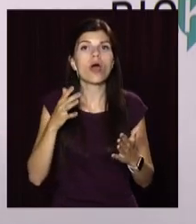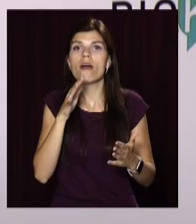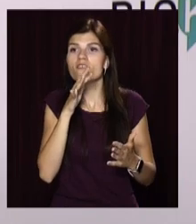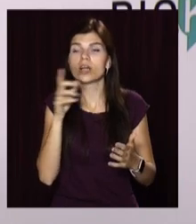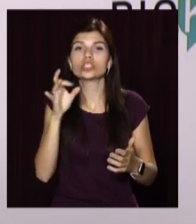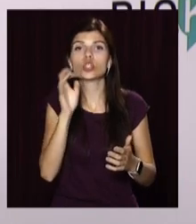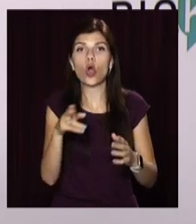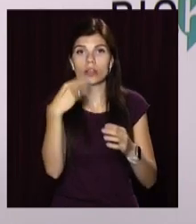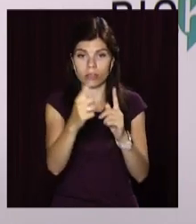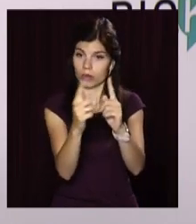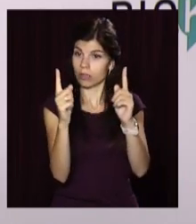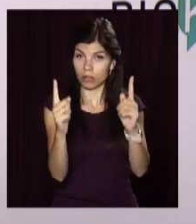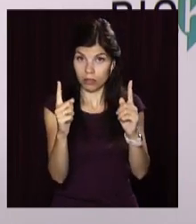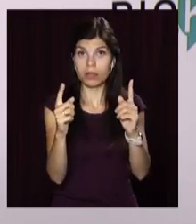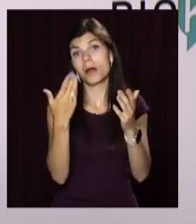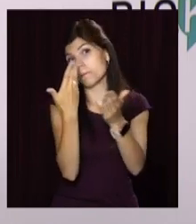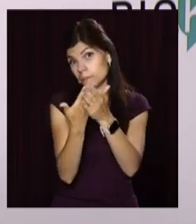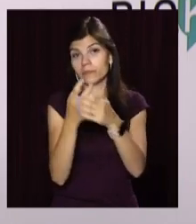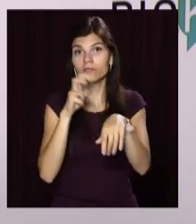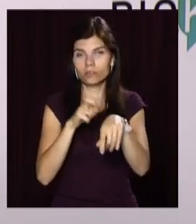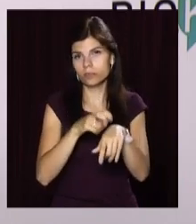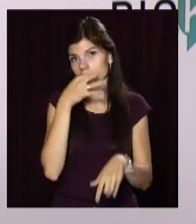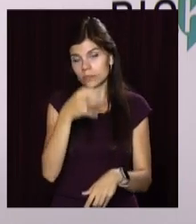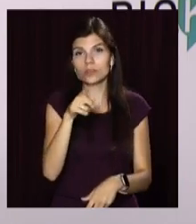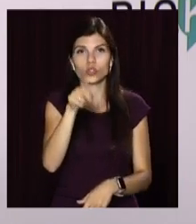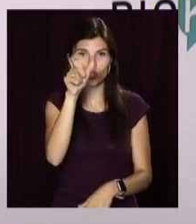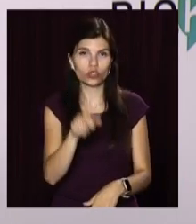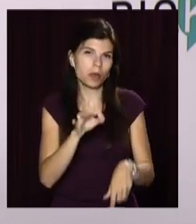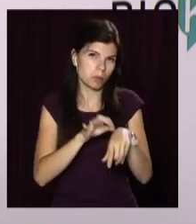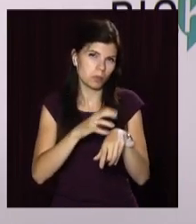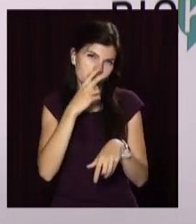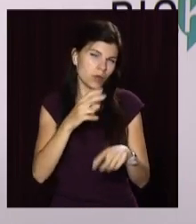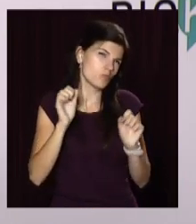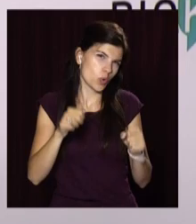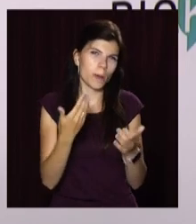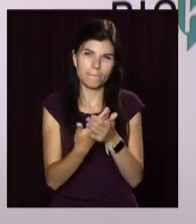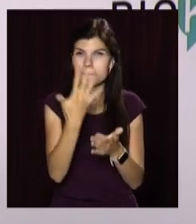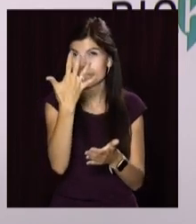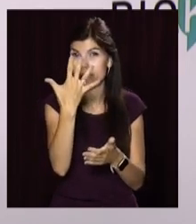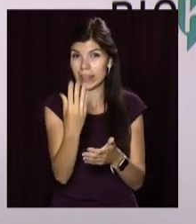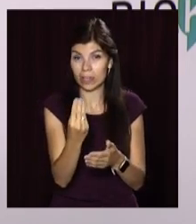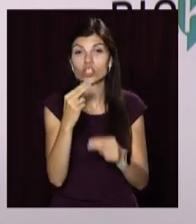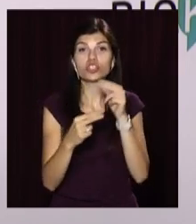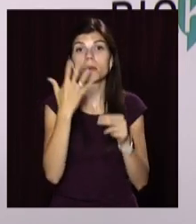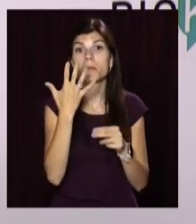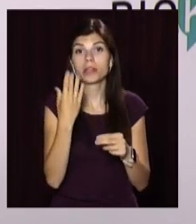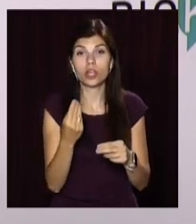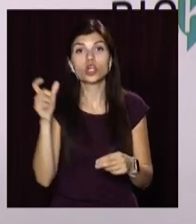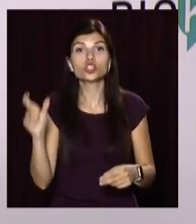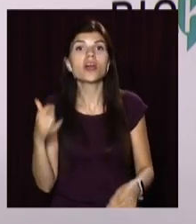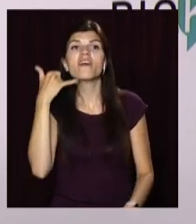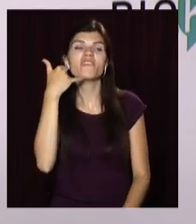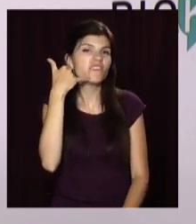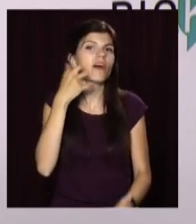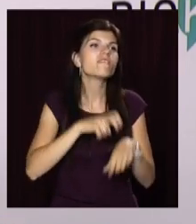визначений термін пацієнт одужав. Наприклад, лікар визначив, що хвороба буде тривати 5 днів, через 5 днів пацієнт